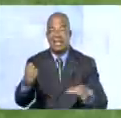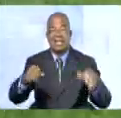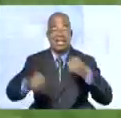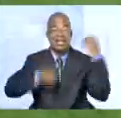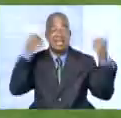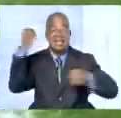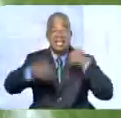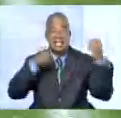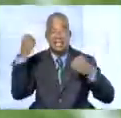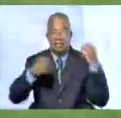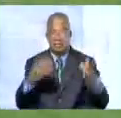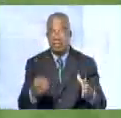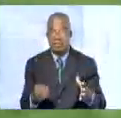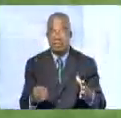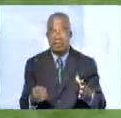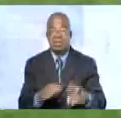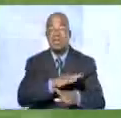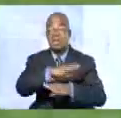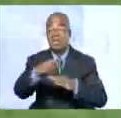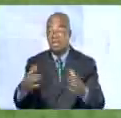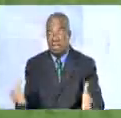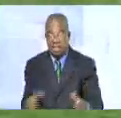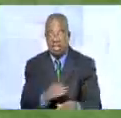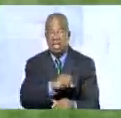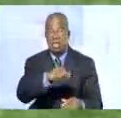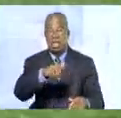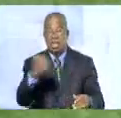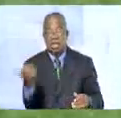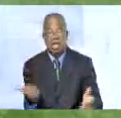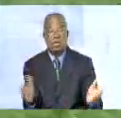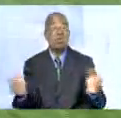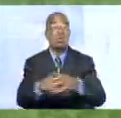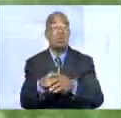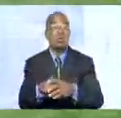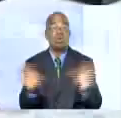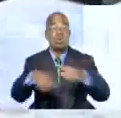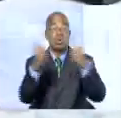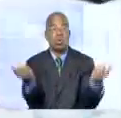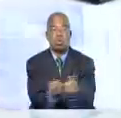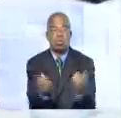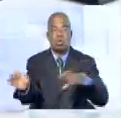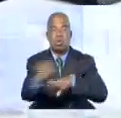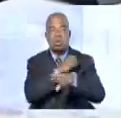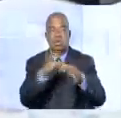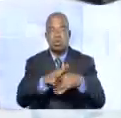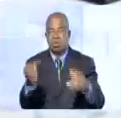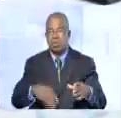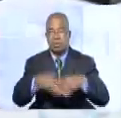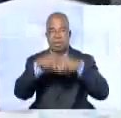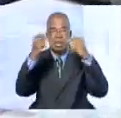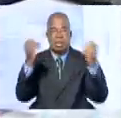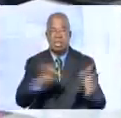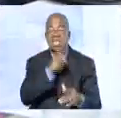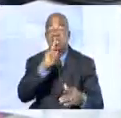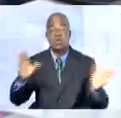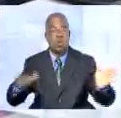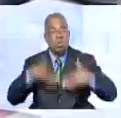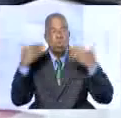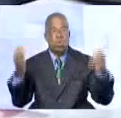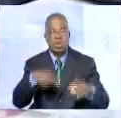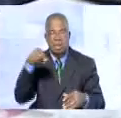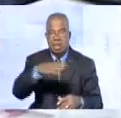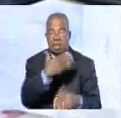et l'Office national des Sports. Le directeur général de l'ONS, Salif Kone s'est dit heureux que